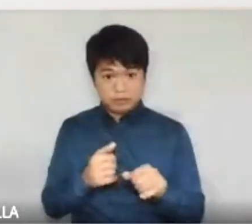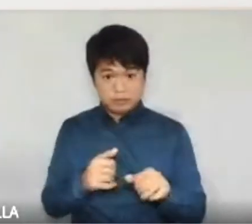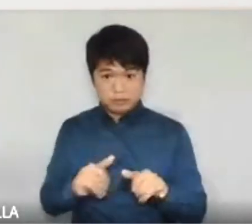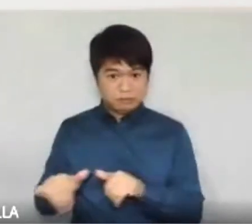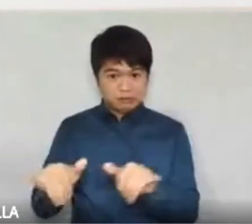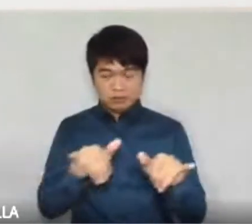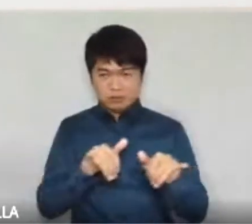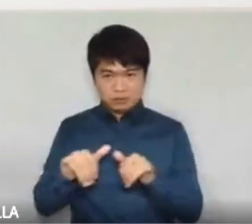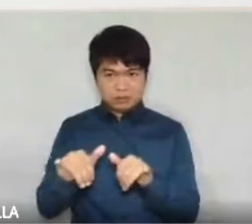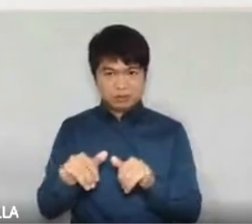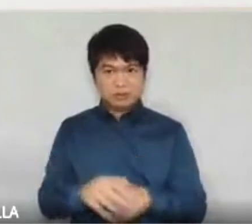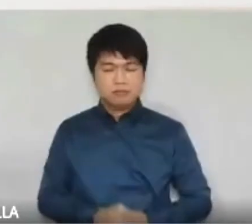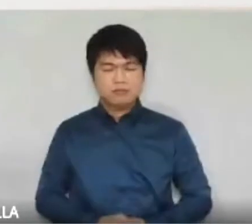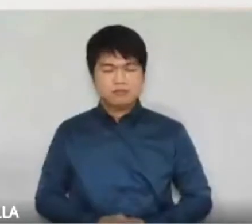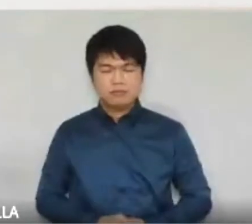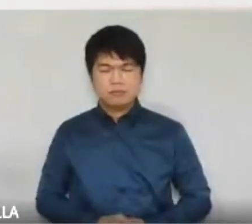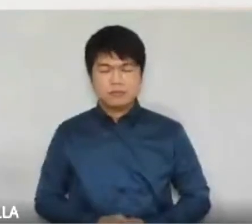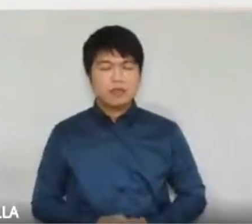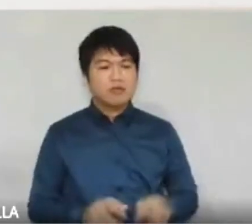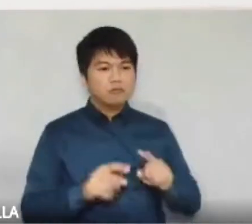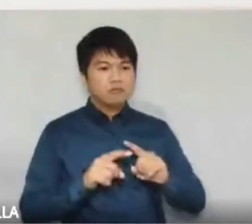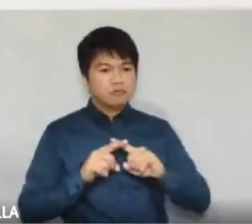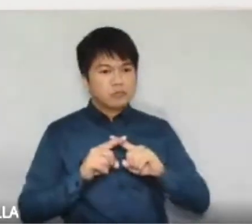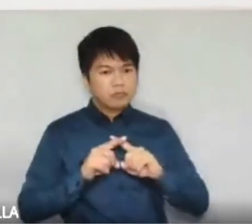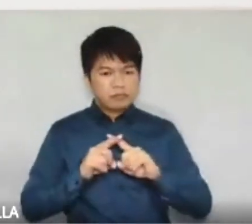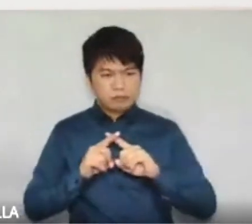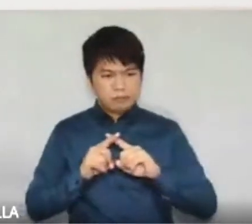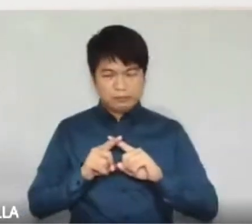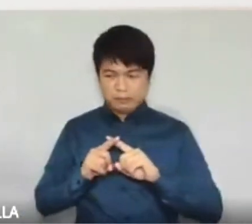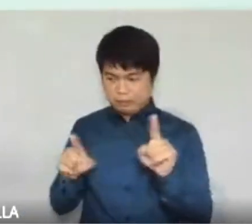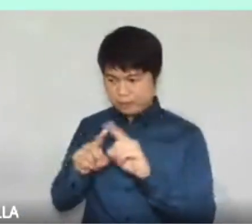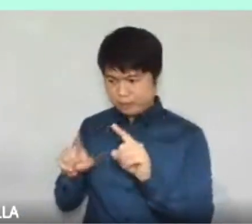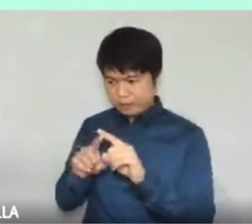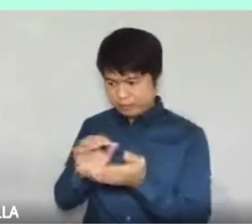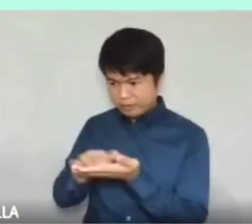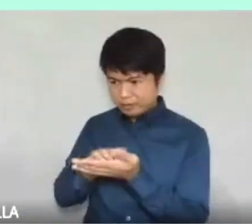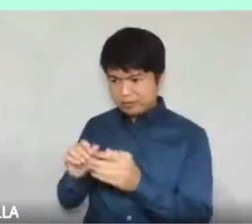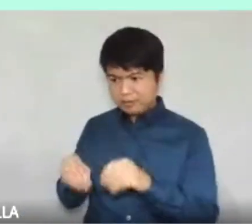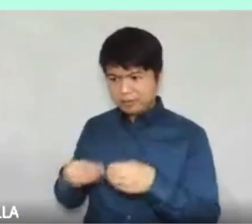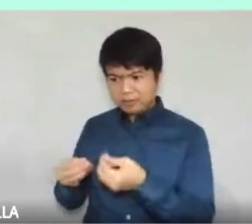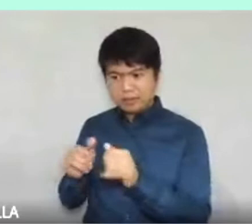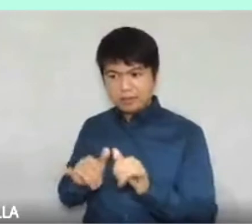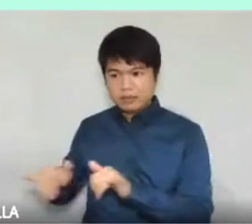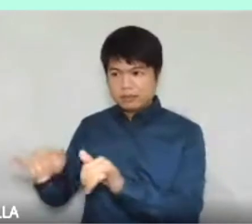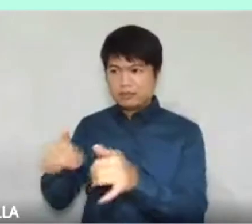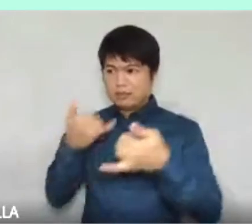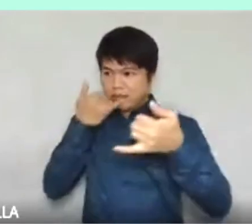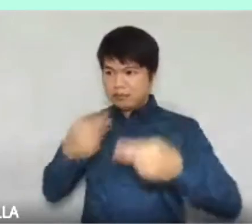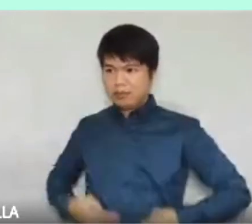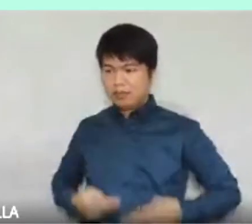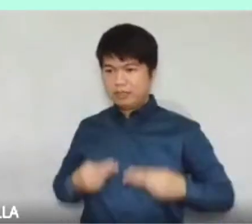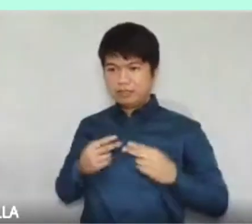Iba't ibang aspeto ng practice ang pwedeng lagyan ng standards. Telehealth technology